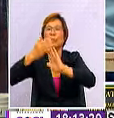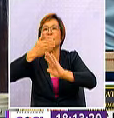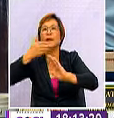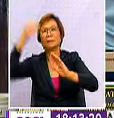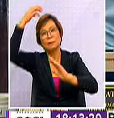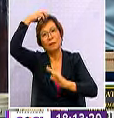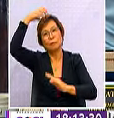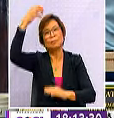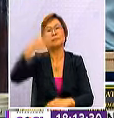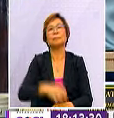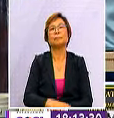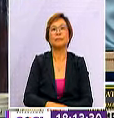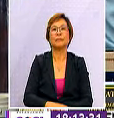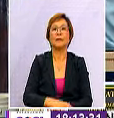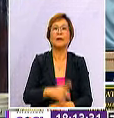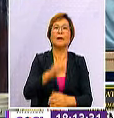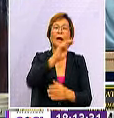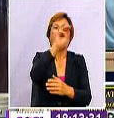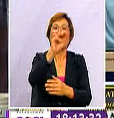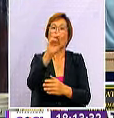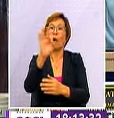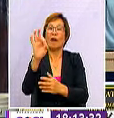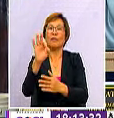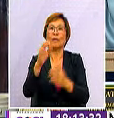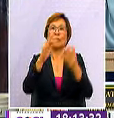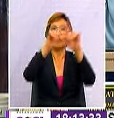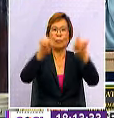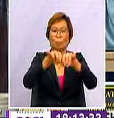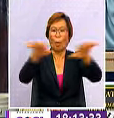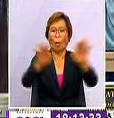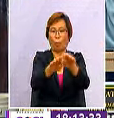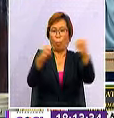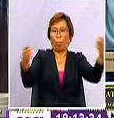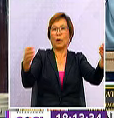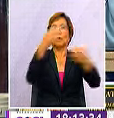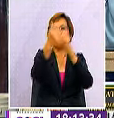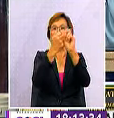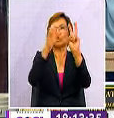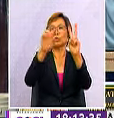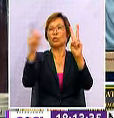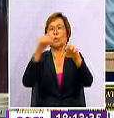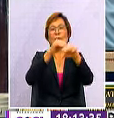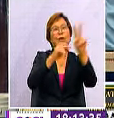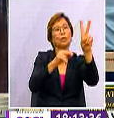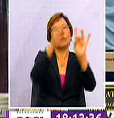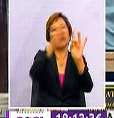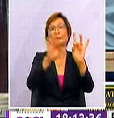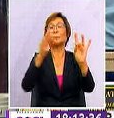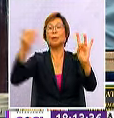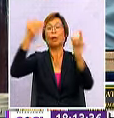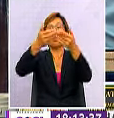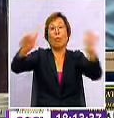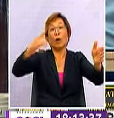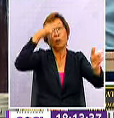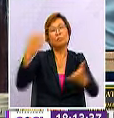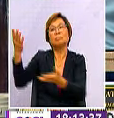Selangor. Kementerian Kewangan telah membuka portal belanjawan 2021 pada 28 September yang lalu untuk